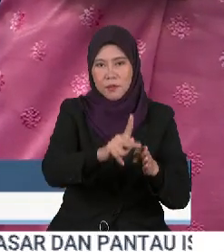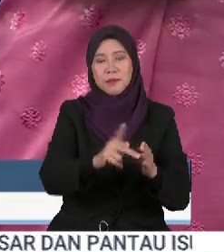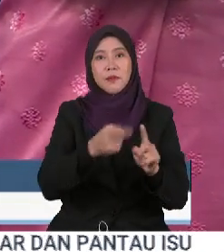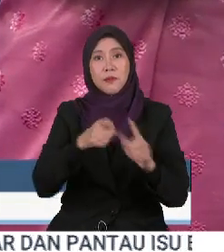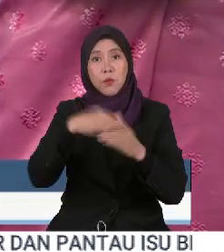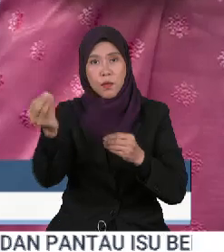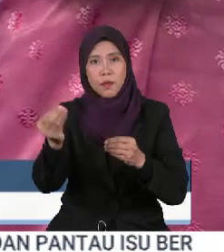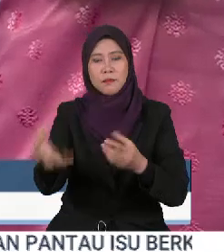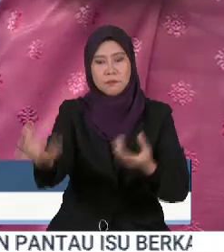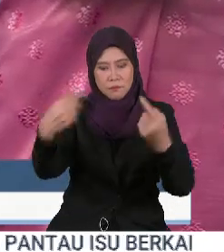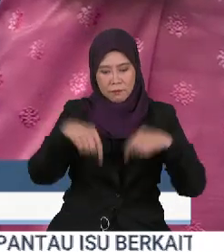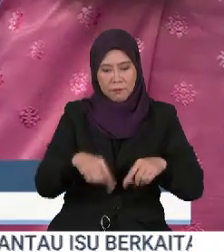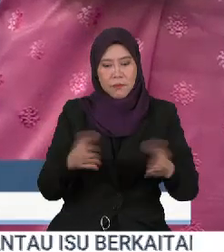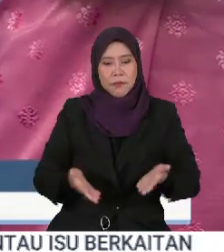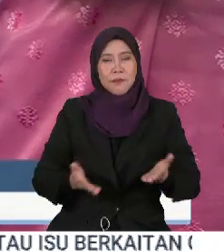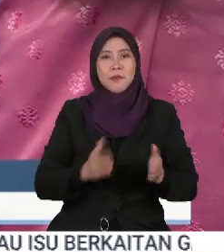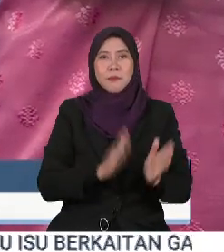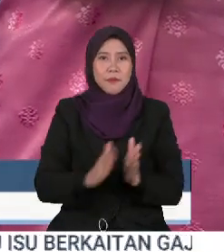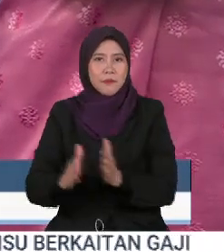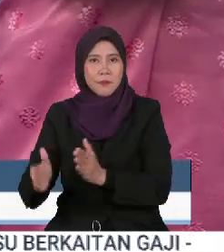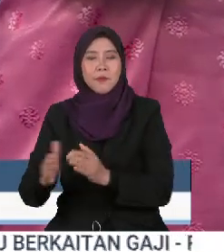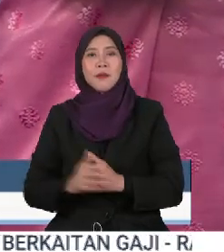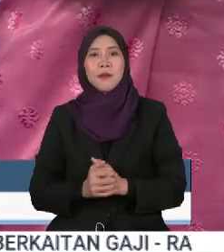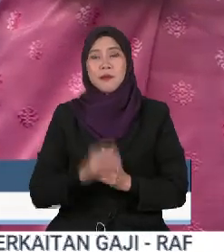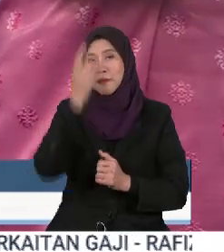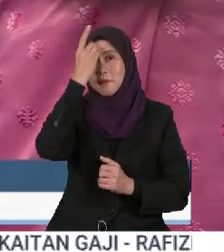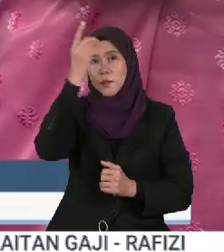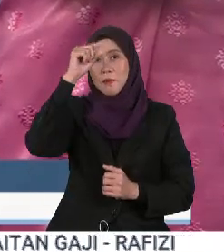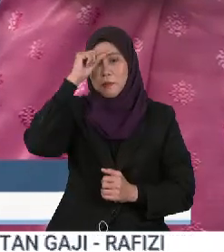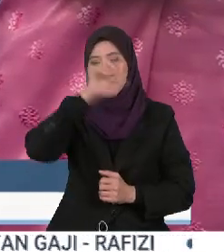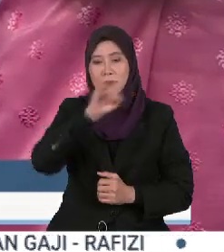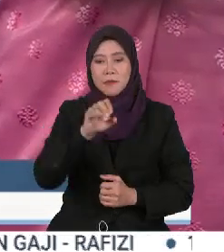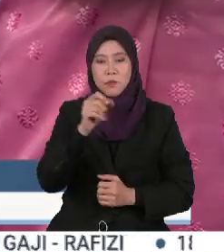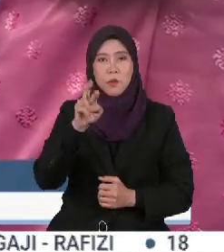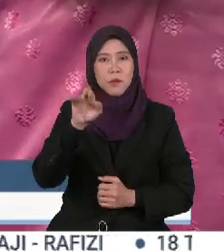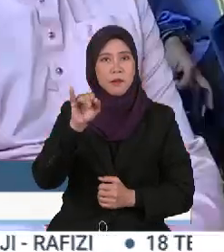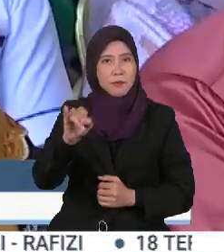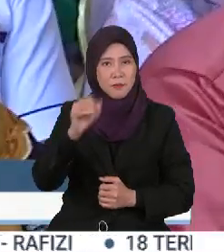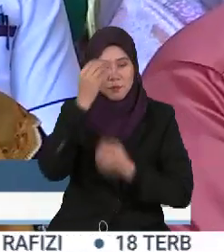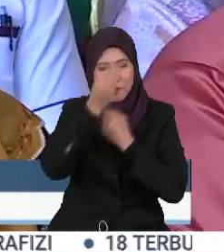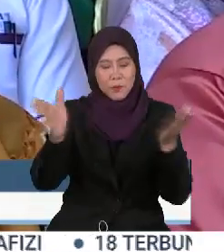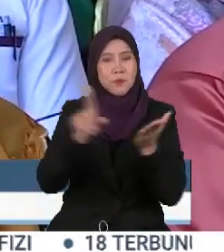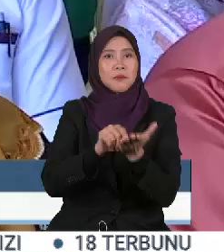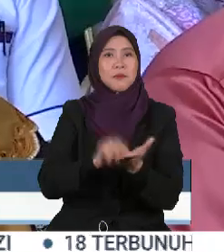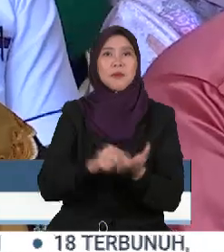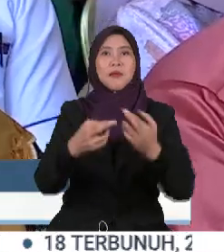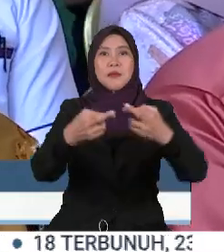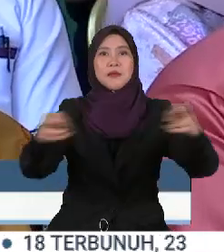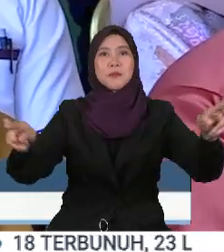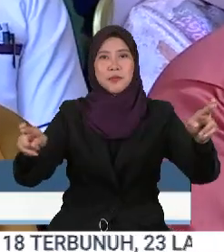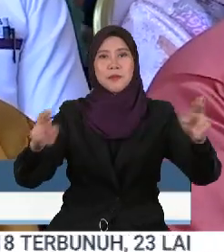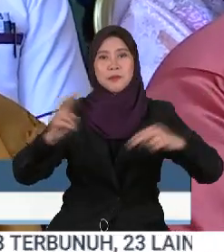luar yang berkhidmat dalam sektor strategik. Dato' Patinggi Abang Johari berkata demikian pada sidang media selepas